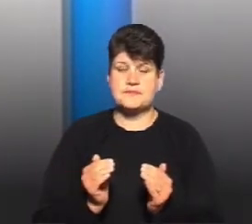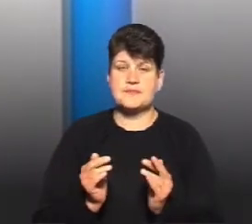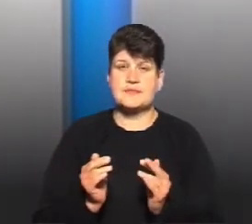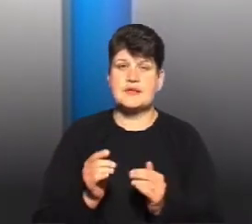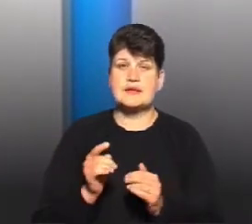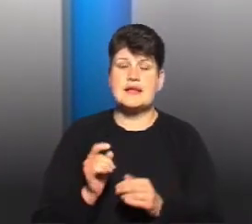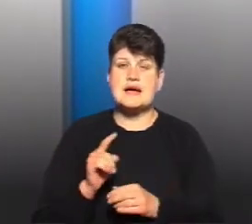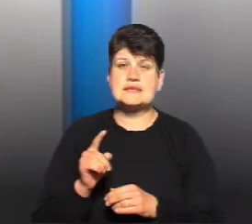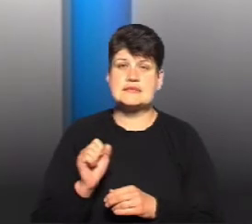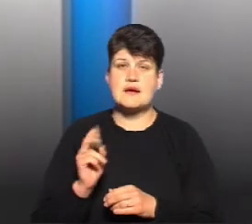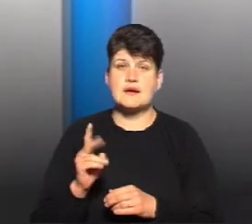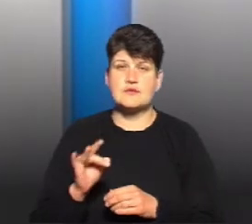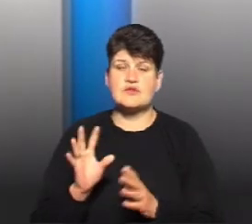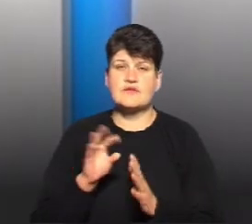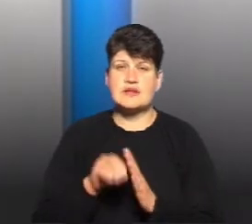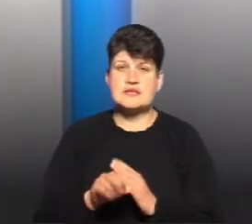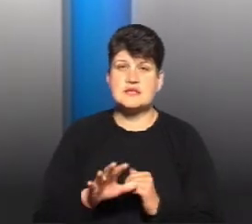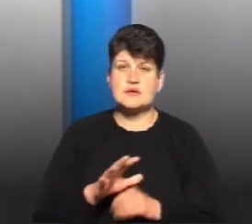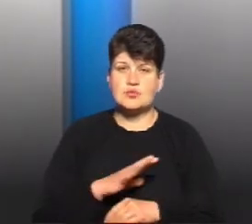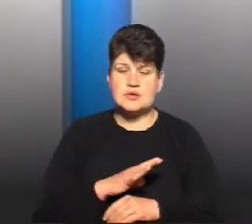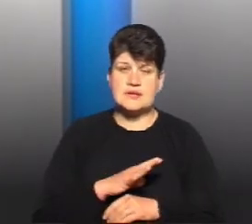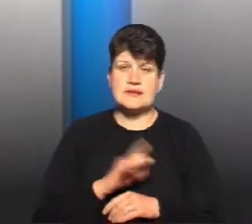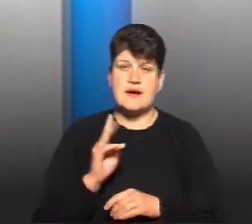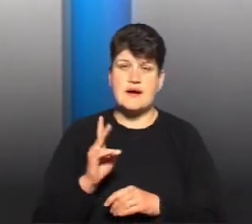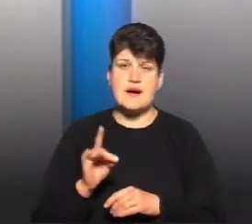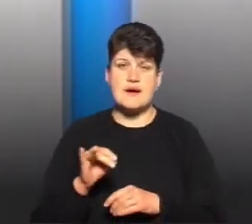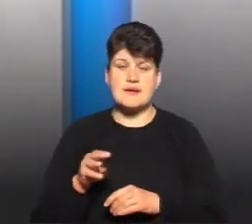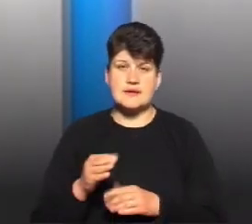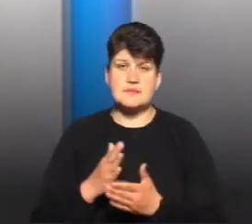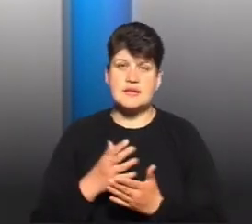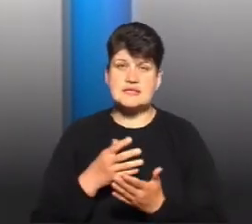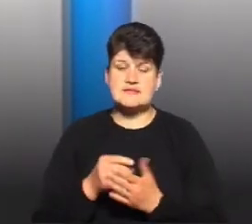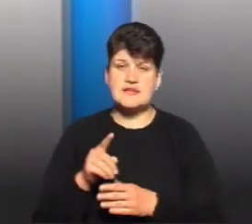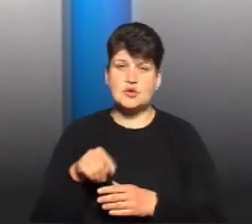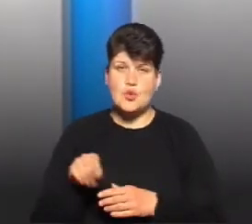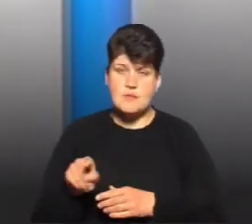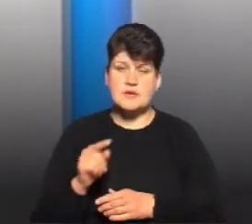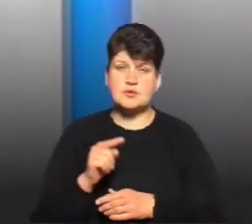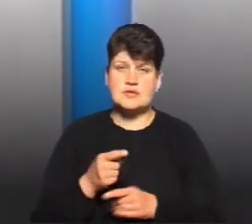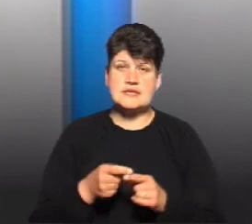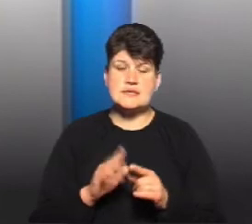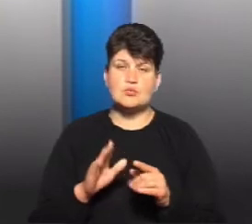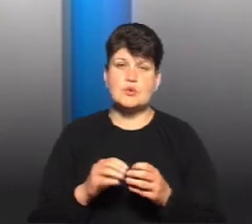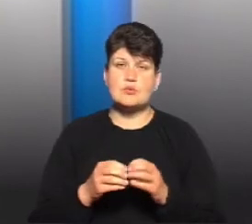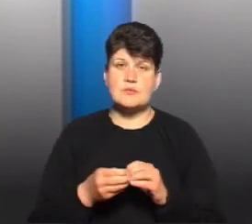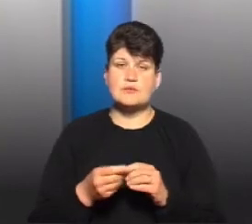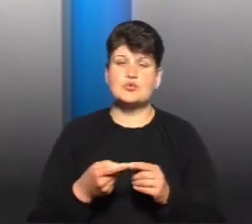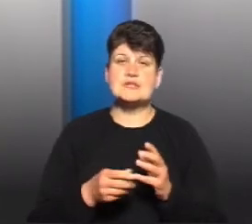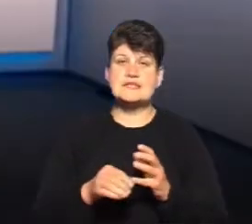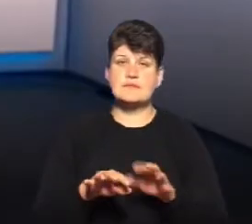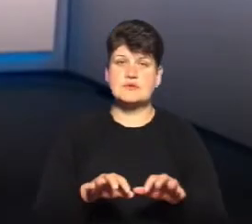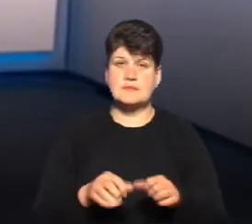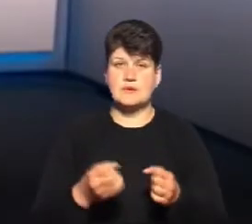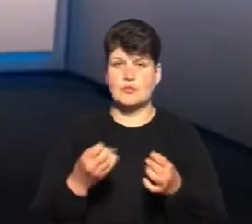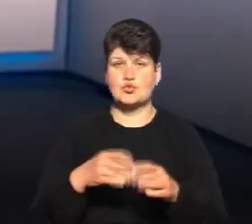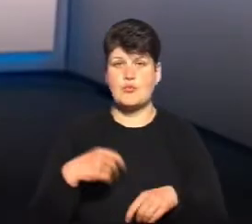вони внесені, відповідно, були на публічній кадастровій карті, мали свій номер, і тоді це буде проблематично, таку землю вилучити для того, щоб її просто комусь роздати. А